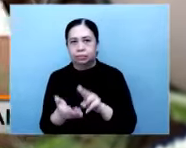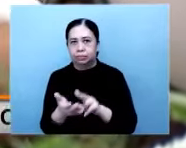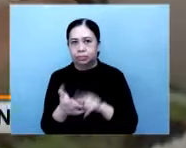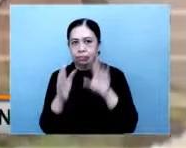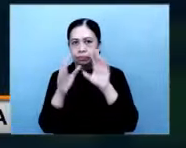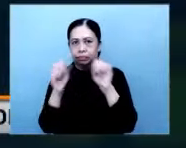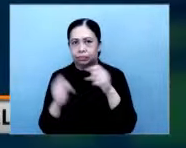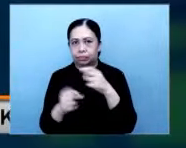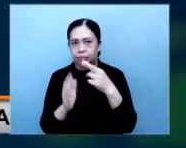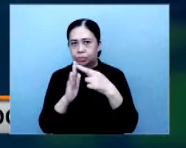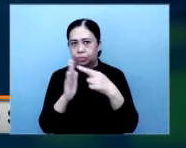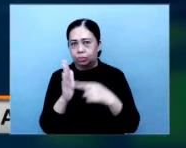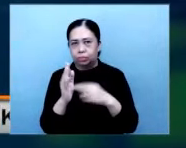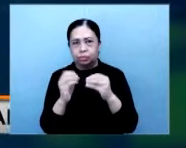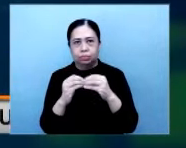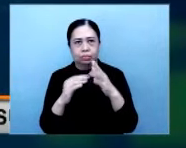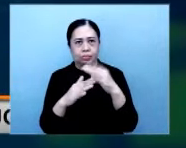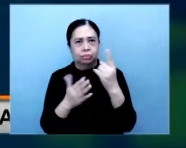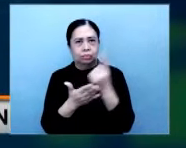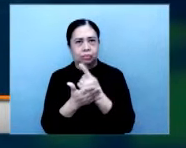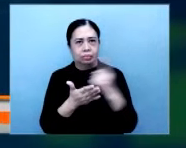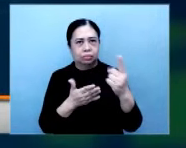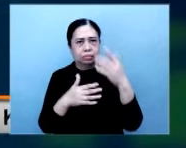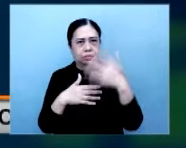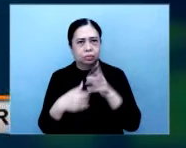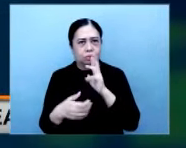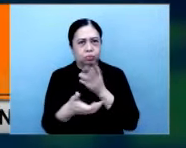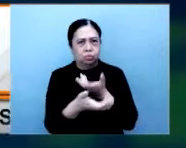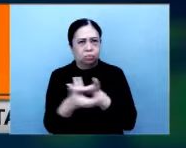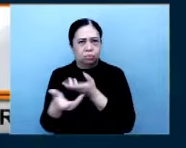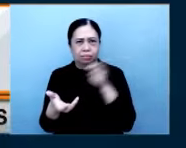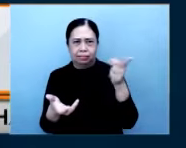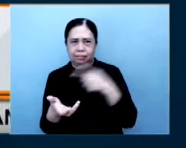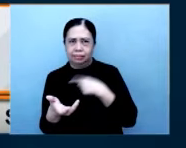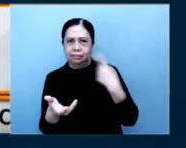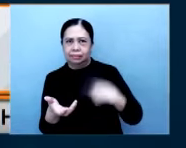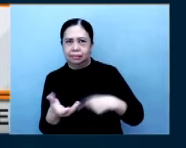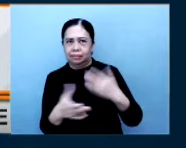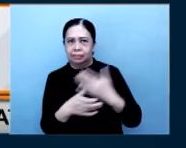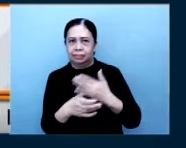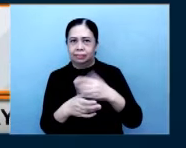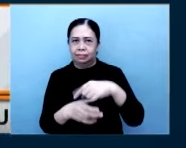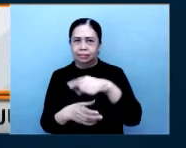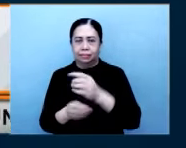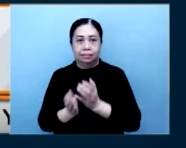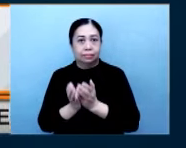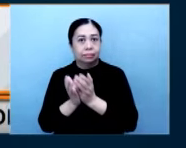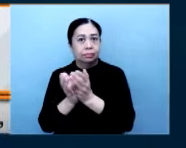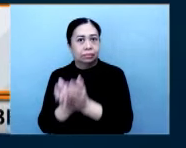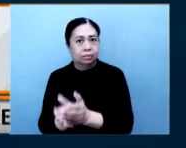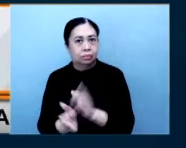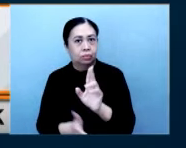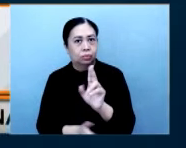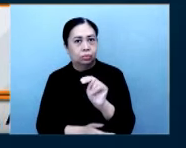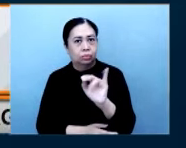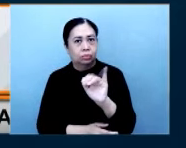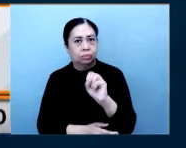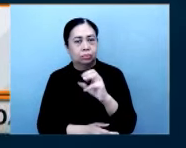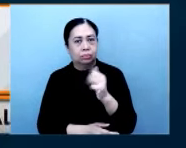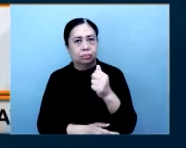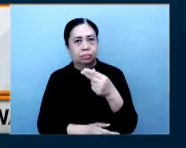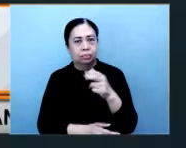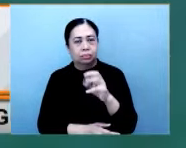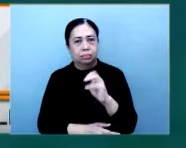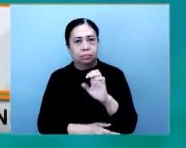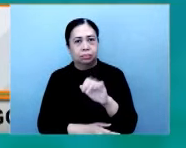kautusan higit isang linggo matapos ang pang-water cannon ng China Coast Guard sa ating resupply vessel na Oniza May 4, habang papunta ito sa